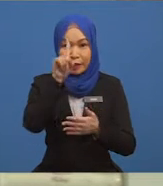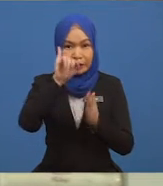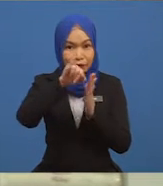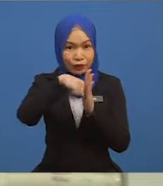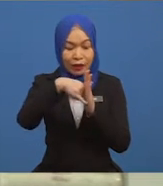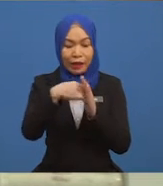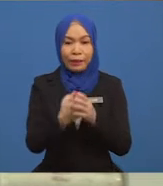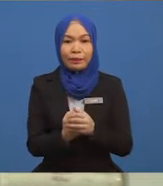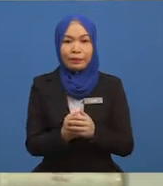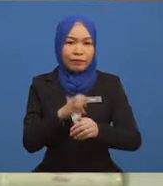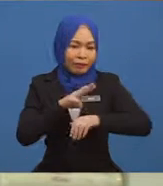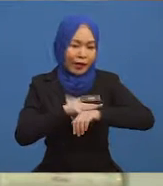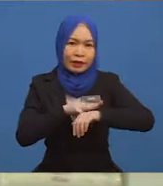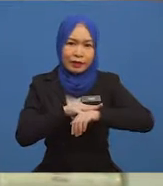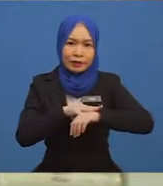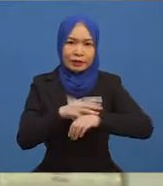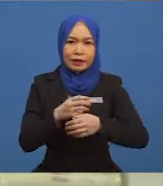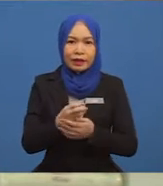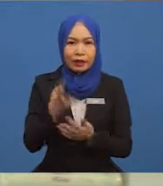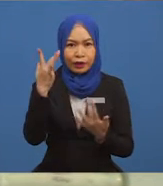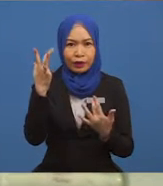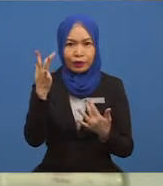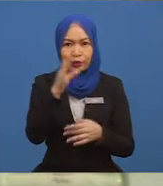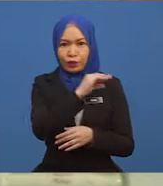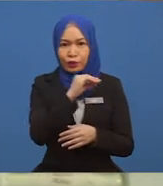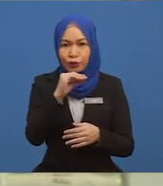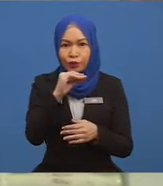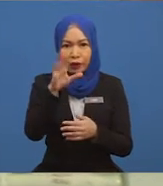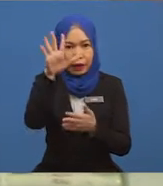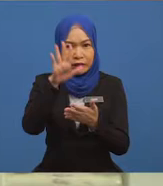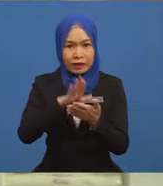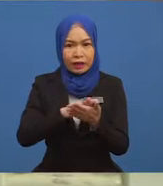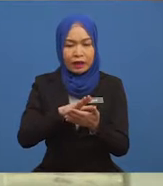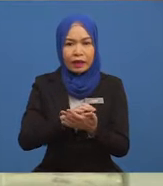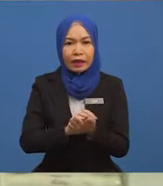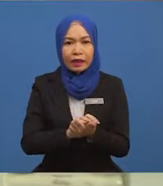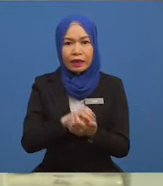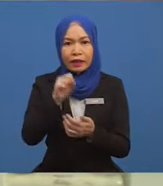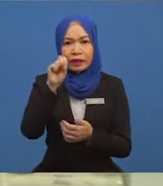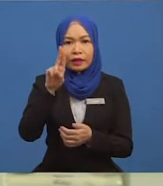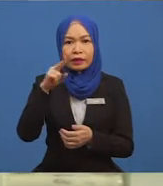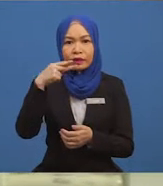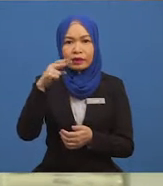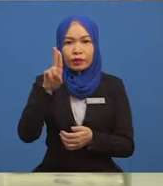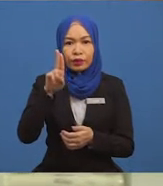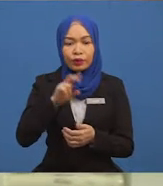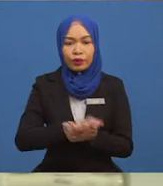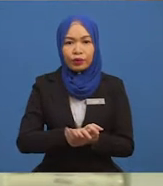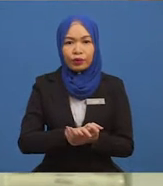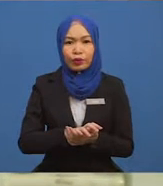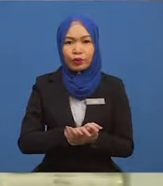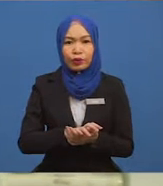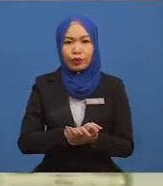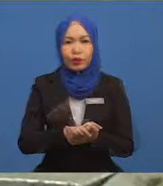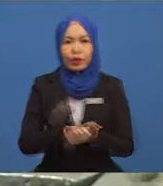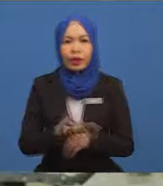Ukur serta rekod suhu awal dan suhu akhir dengan menggunakan